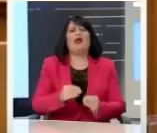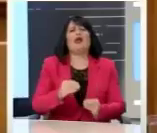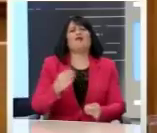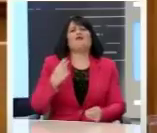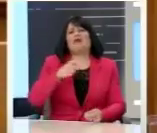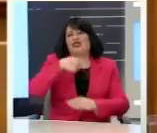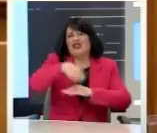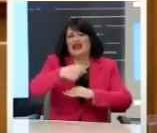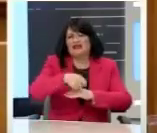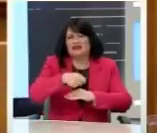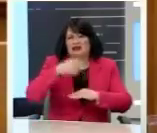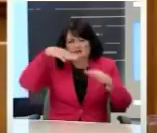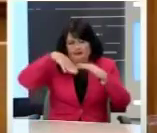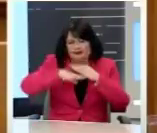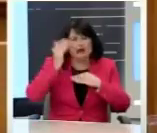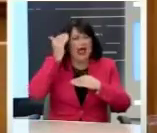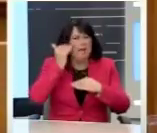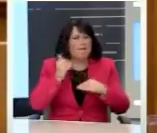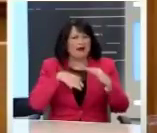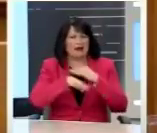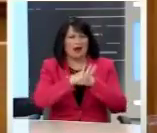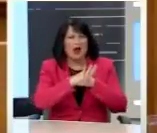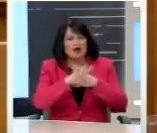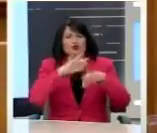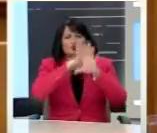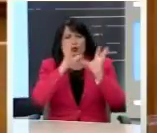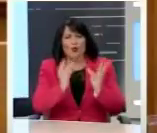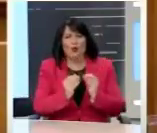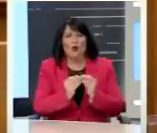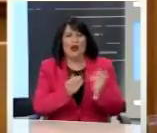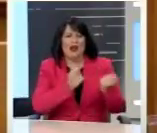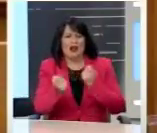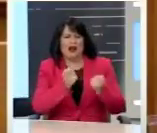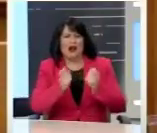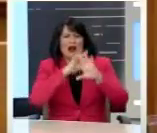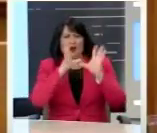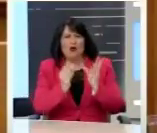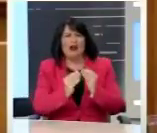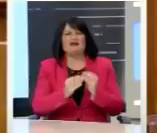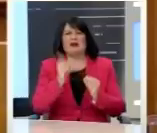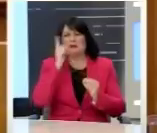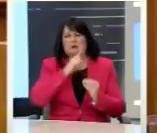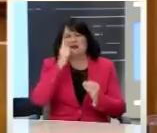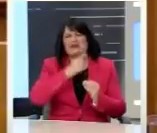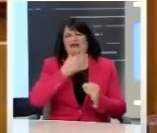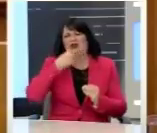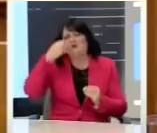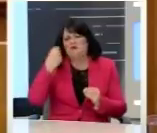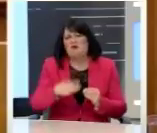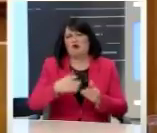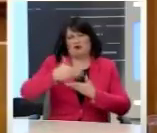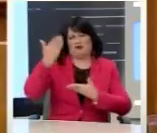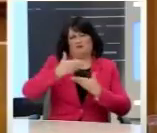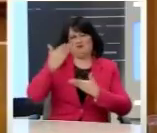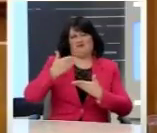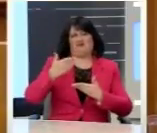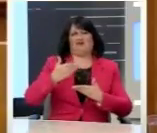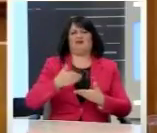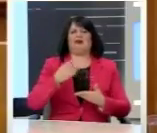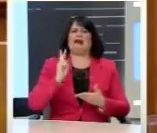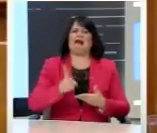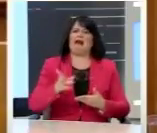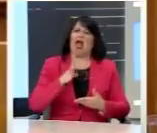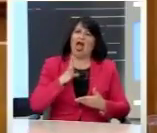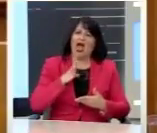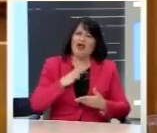λειτουργών, όσο φυσικά και τα στοχευμένα, οργανωμένα, συντονισμένα και μολυσματικά δημοσιεύματα υπανθρώπων του τύπου που υποκρίνονται ότι